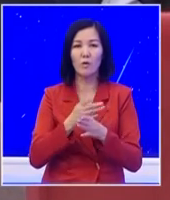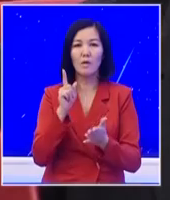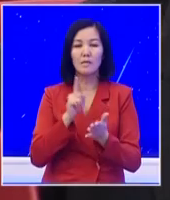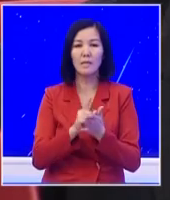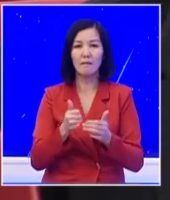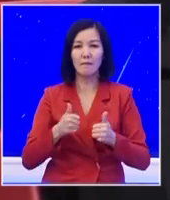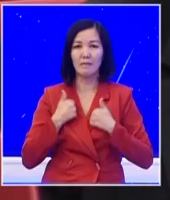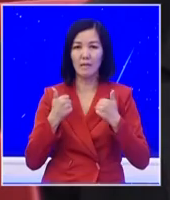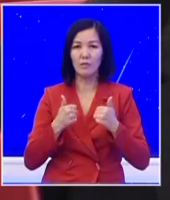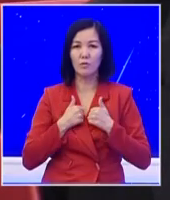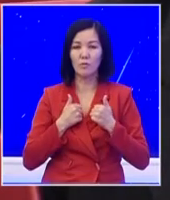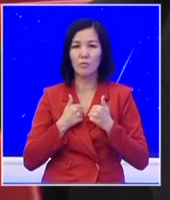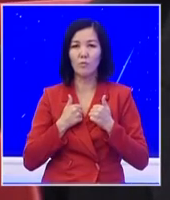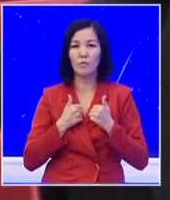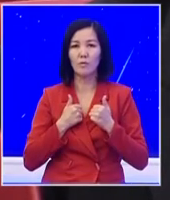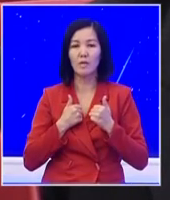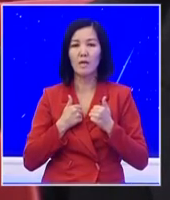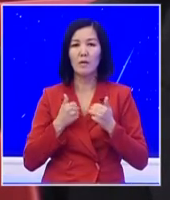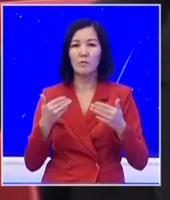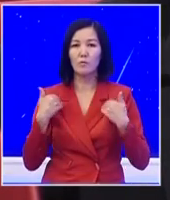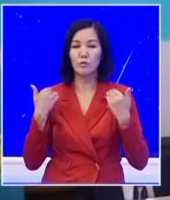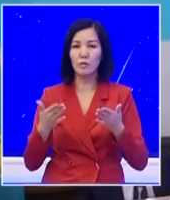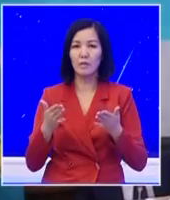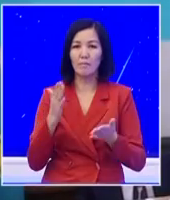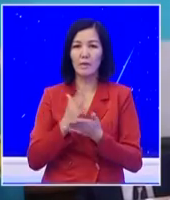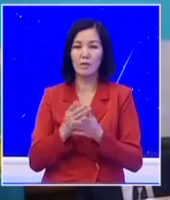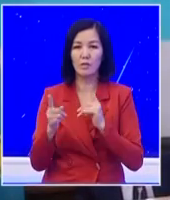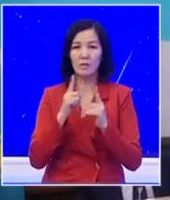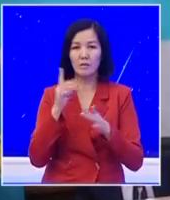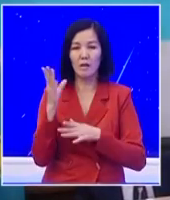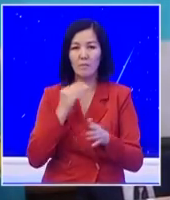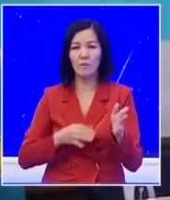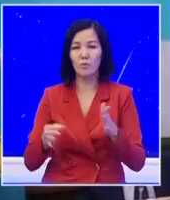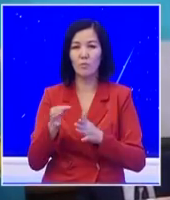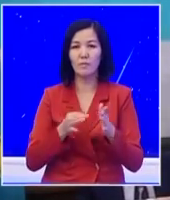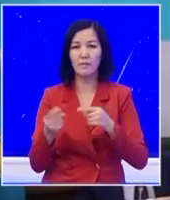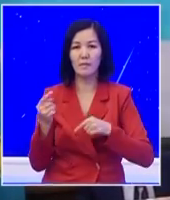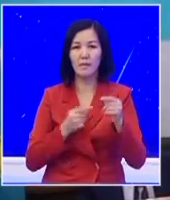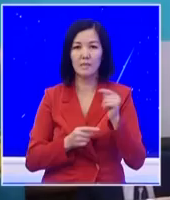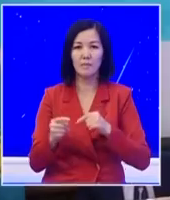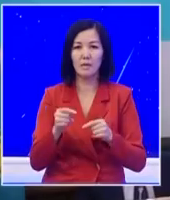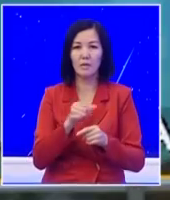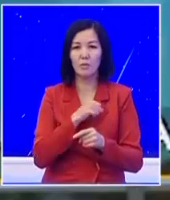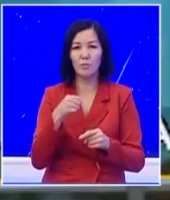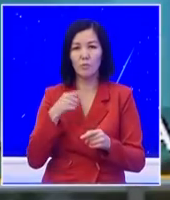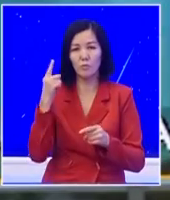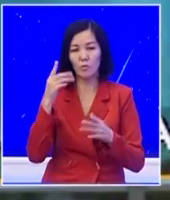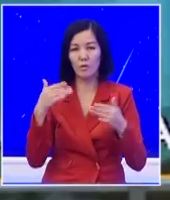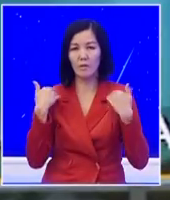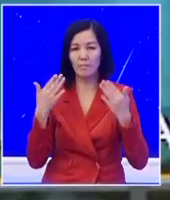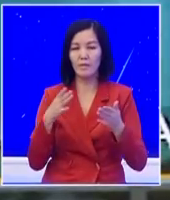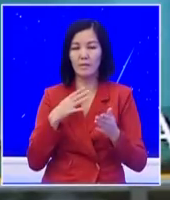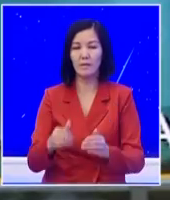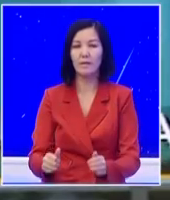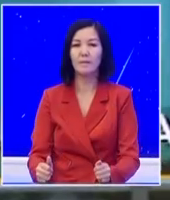қолдау, салықтық ынталандыру жағын қарастырады деген ұсыныстары бар. Жиында Алматы облысының кәсіпкерлері де өз